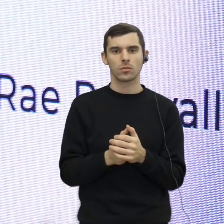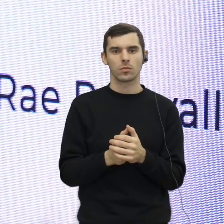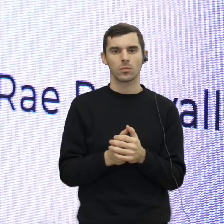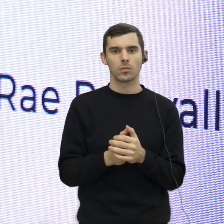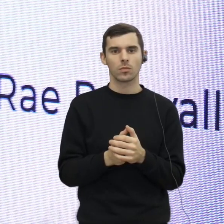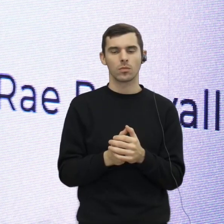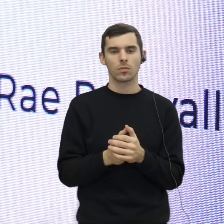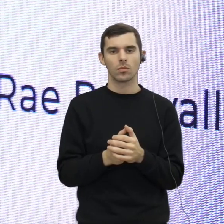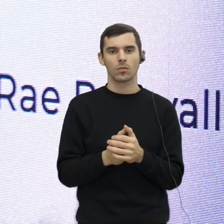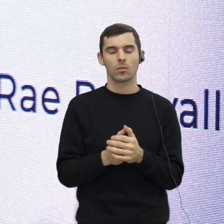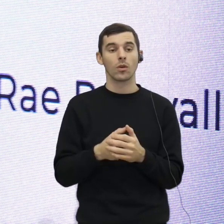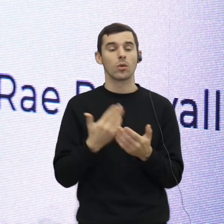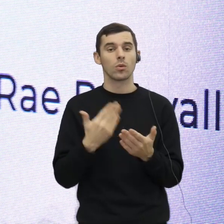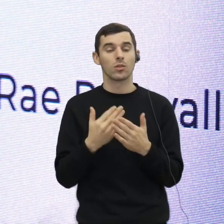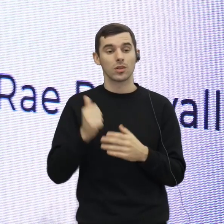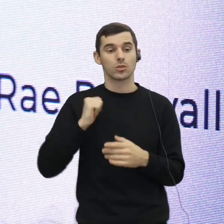neapykantą ir nesupratimu.